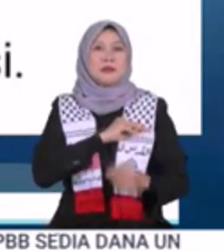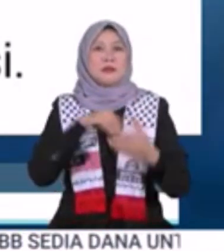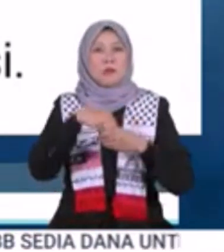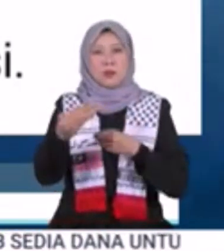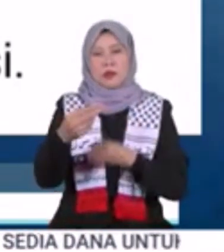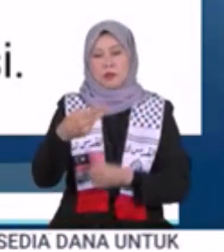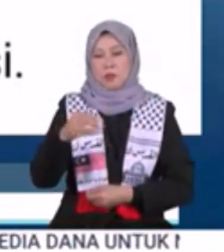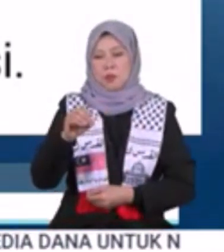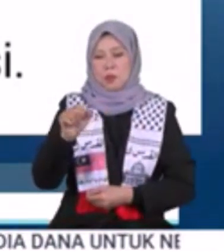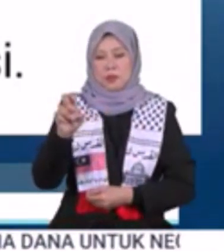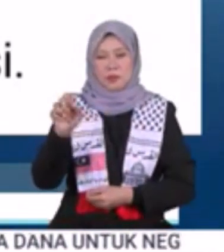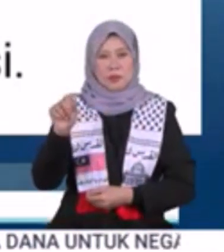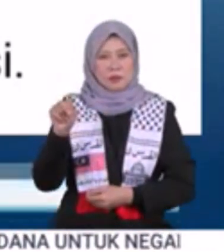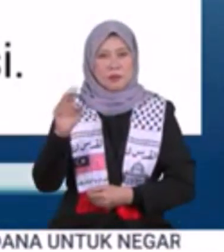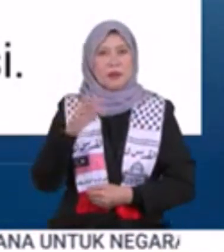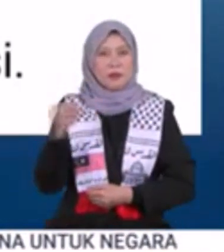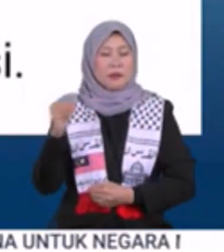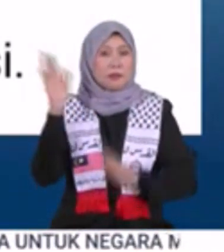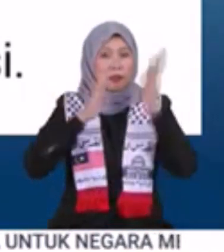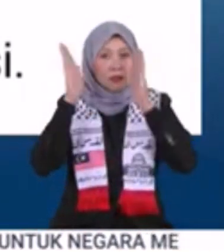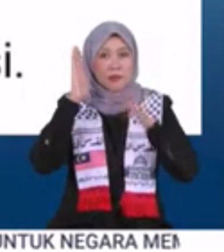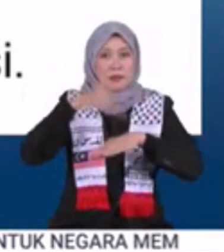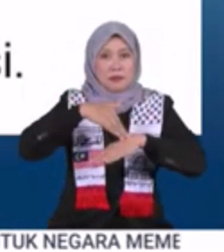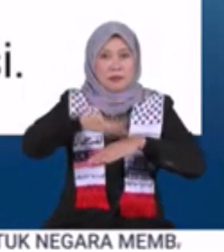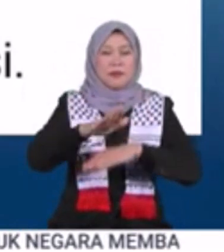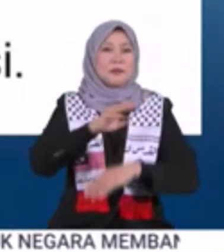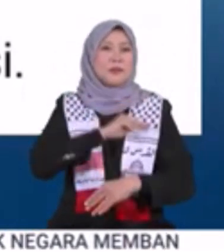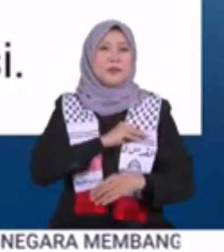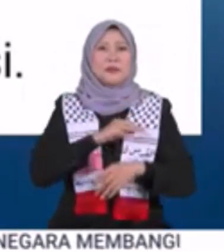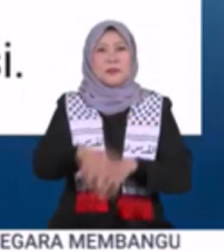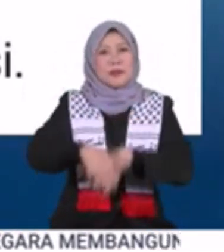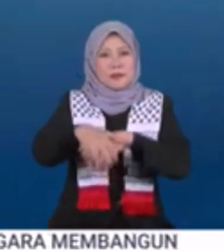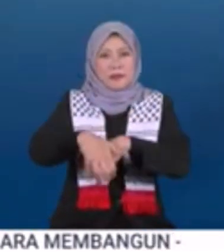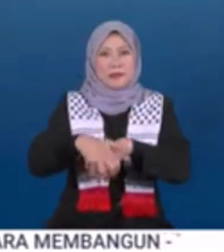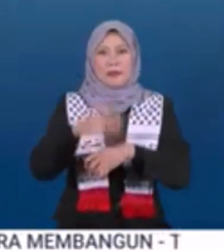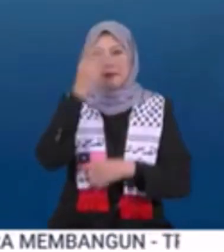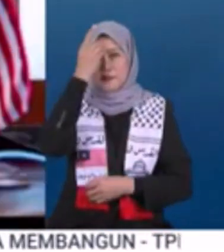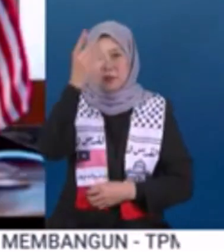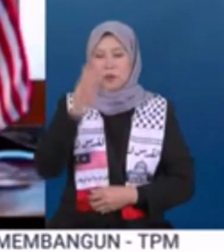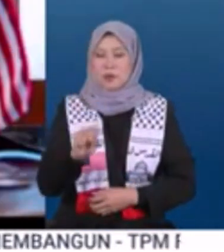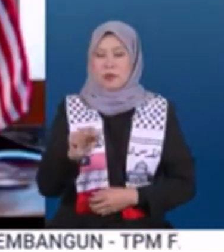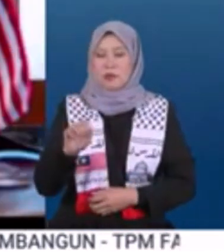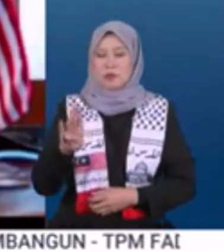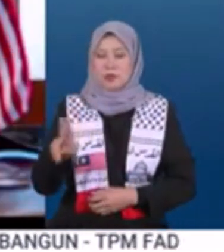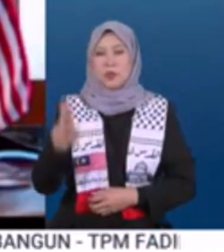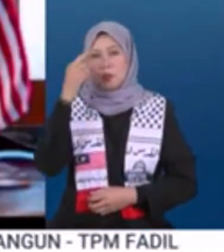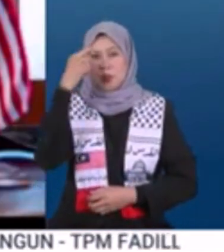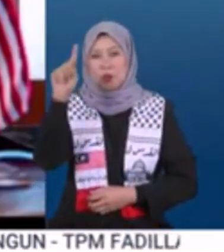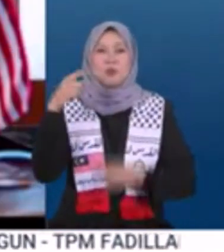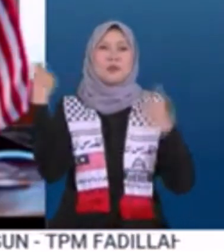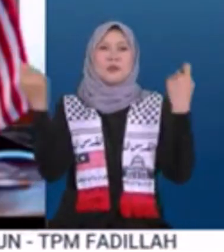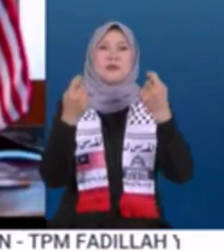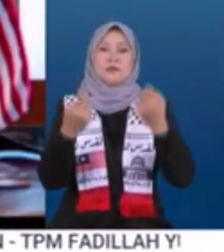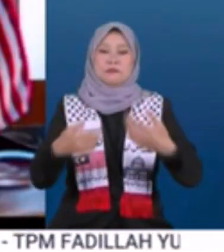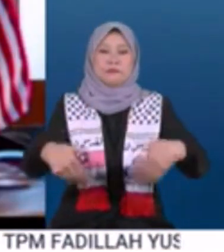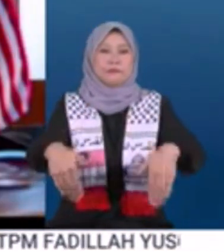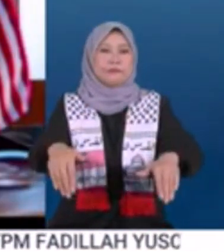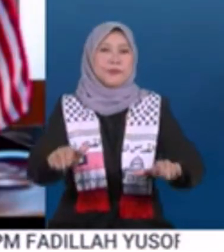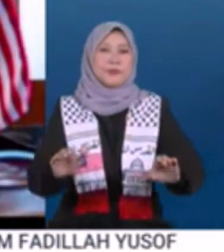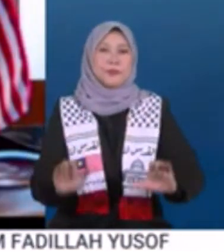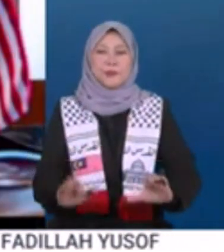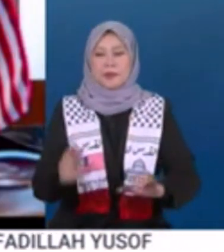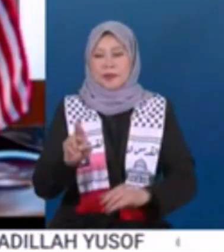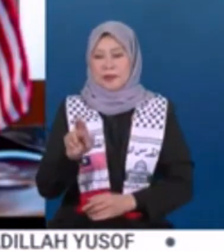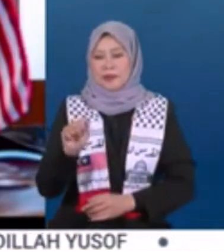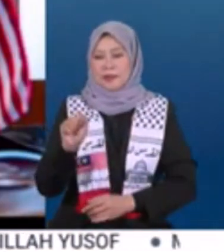Abdullahian. Malaysia akan menghantar Menteri Pertanian dan Keterjaminan Makanan Datuk Seri Mohamad Sabu untuk menghadiri majlis pengundian Raisi.